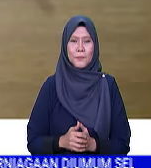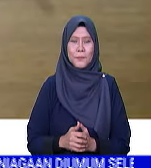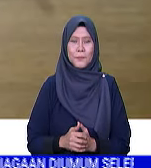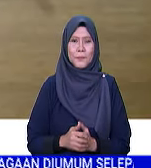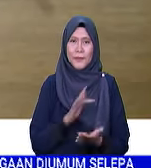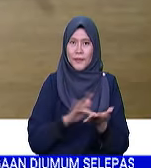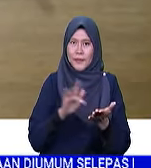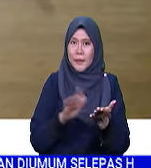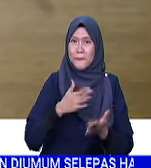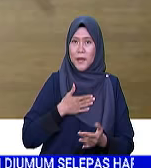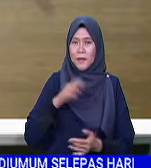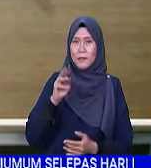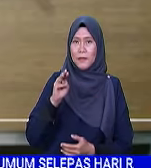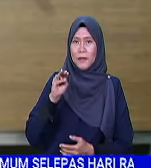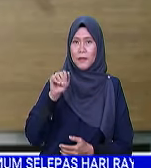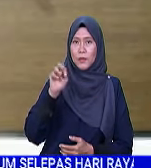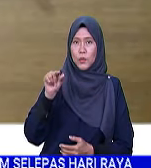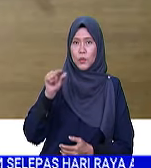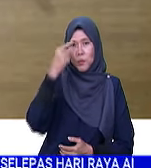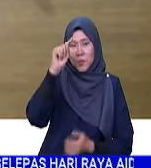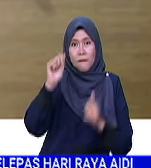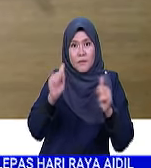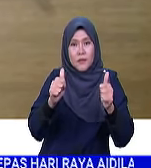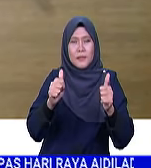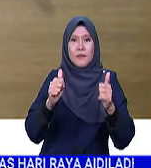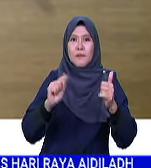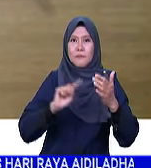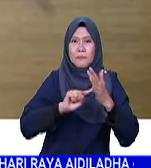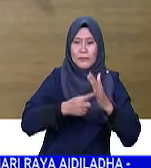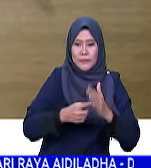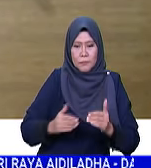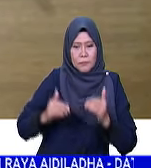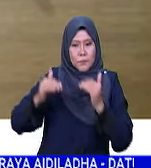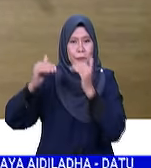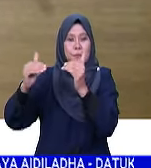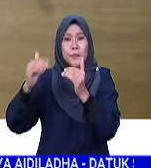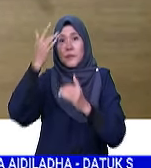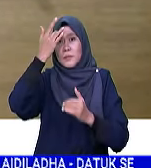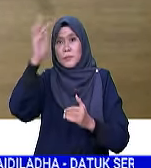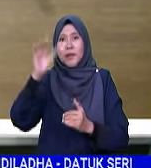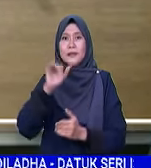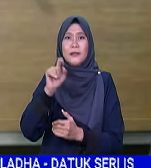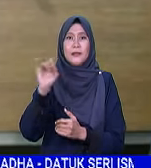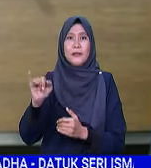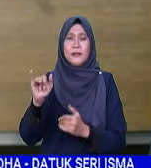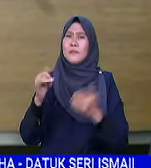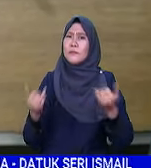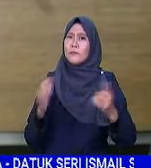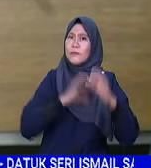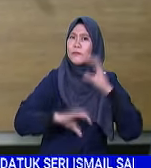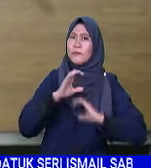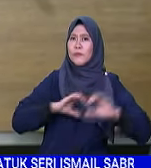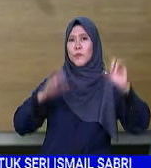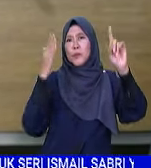Aplikasi My Manjung juga sebenarnya adalah langkah pertama untuk menuju ke Smart City. Kita semua memiliki cita-cita yang sama